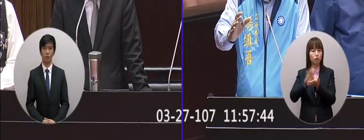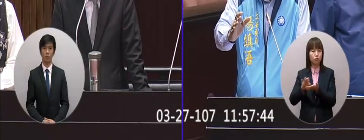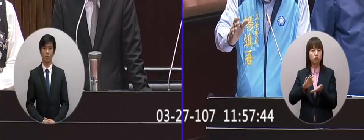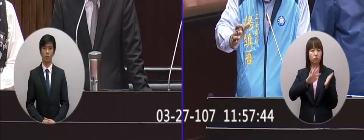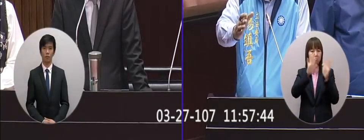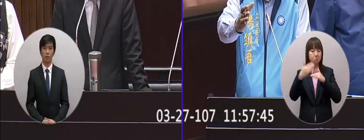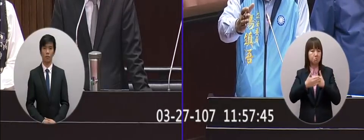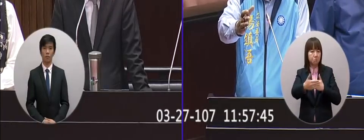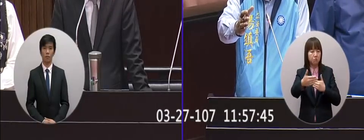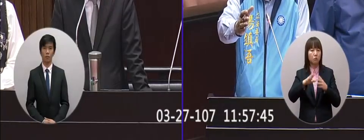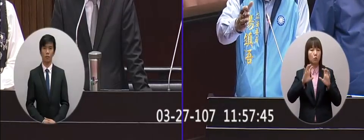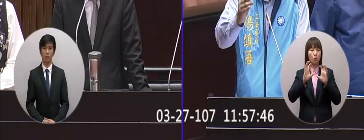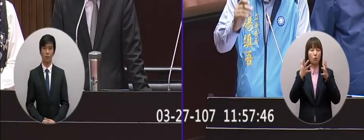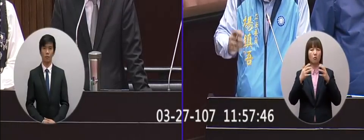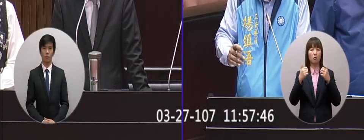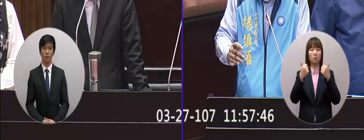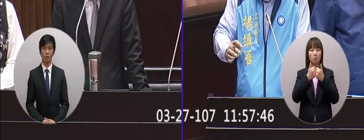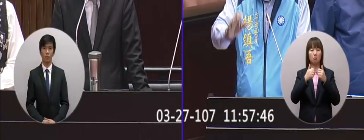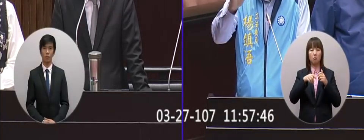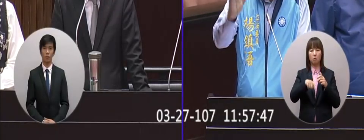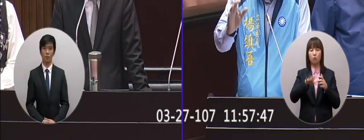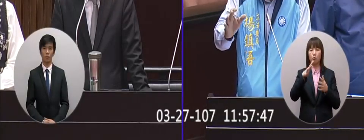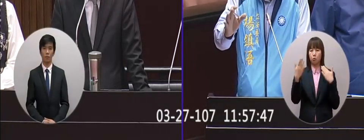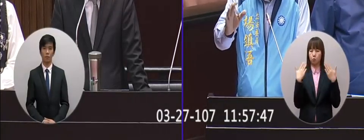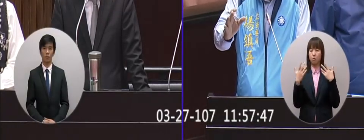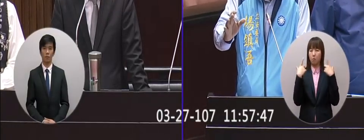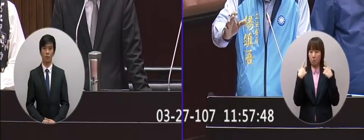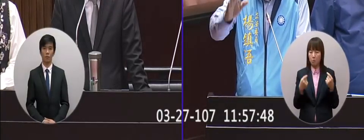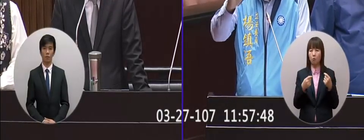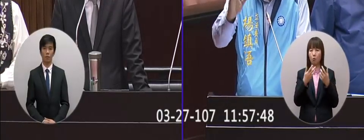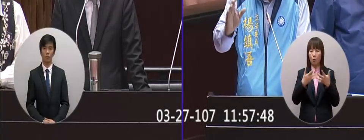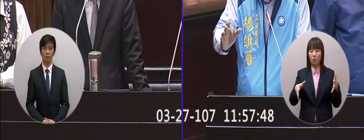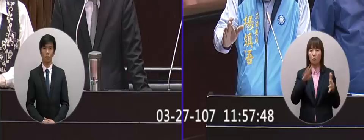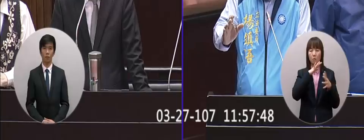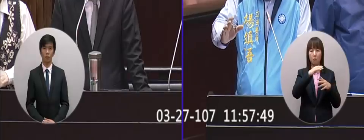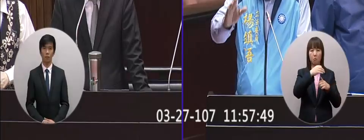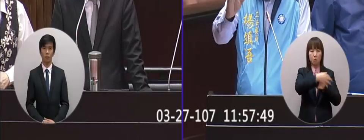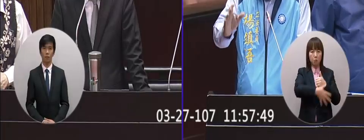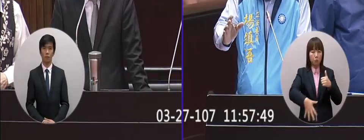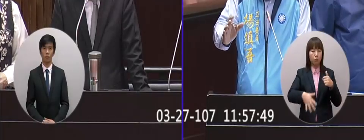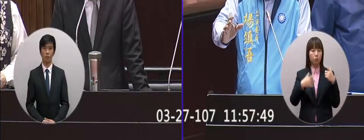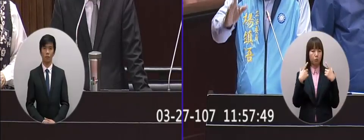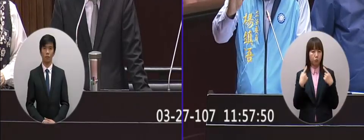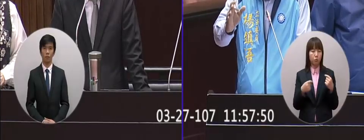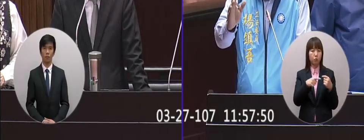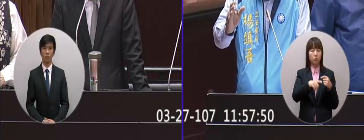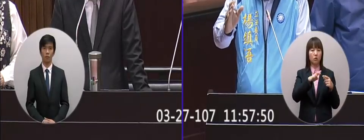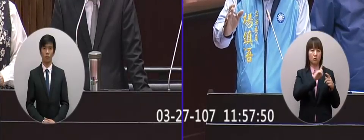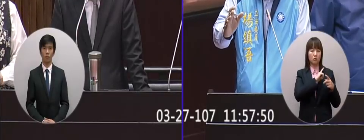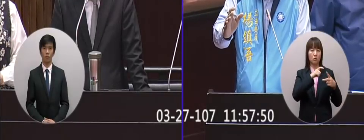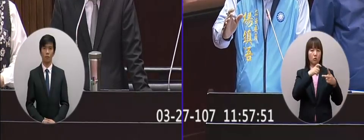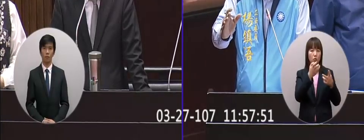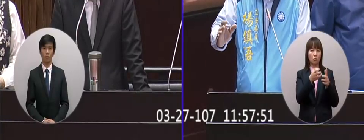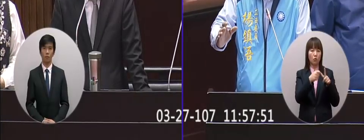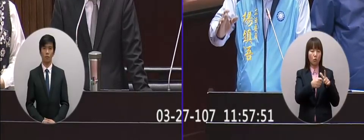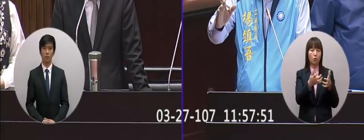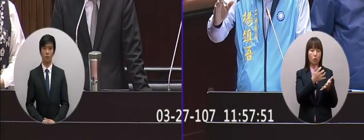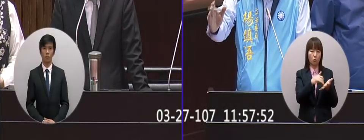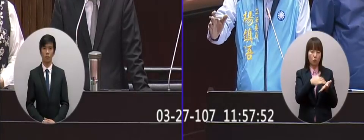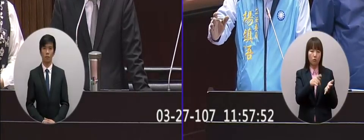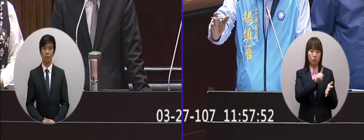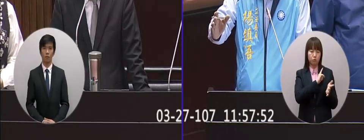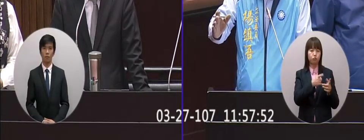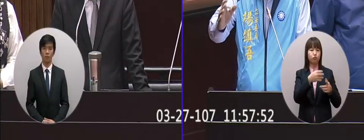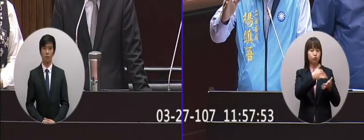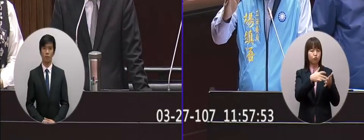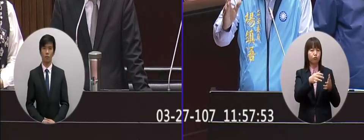过程当中，我相信国发会也很清楚，就是说本来有很多各部门它本身在它的公务预算应该要去编